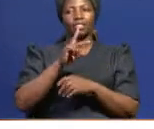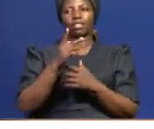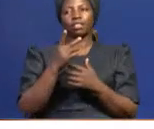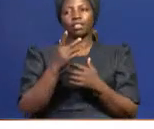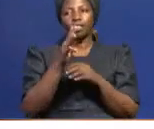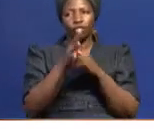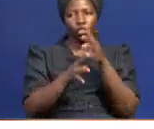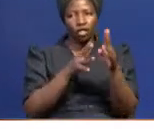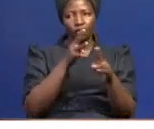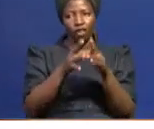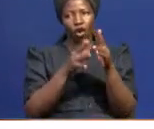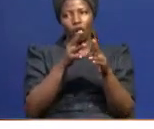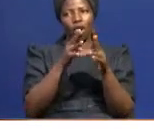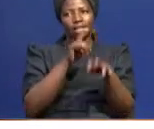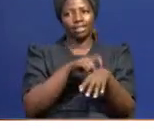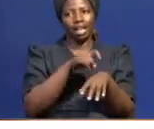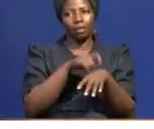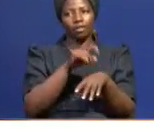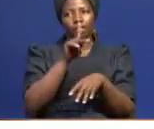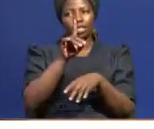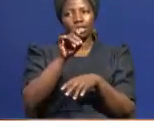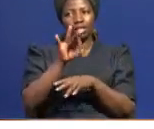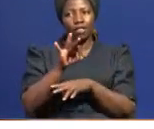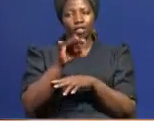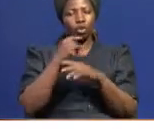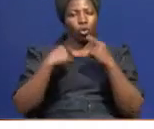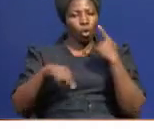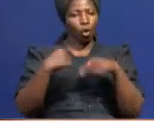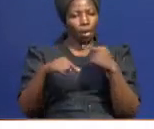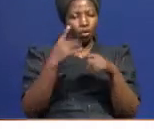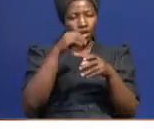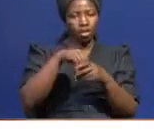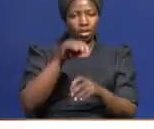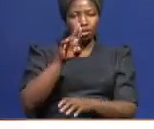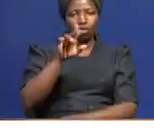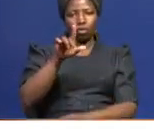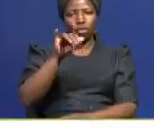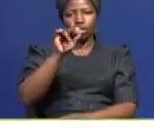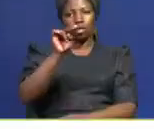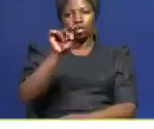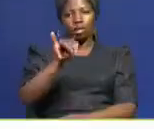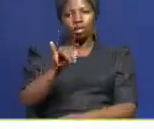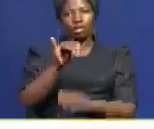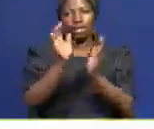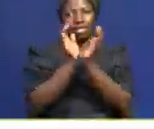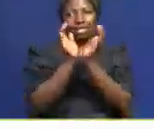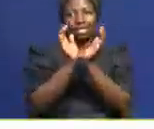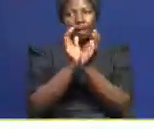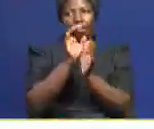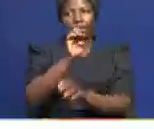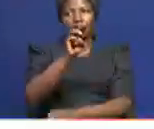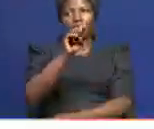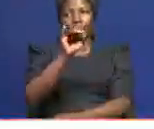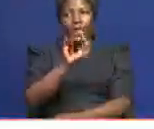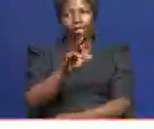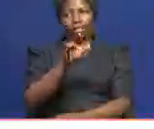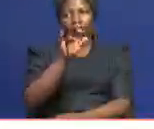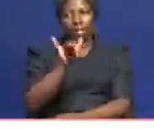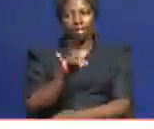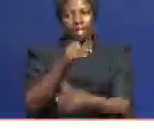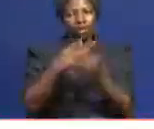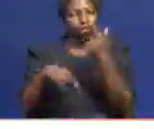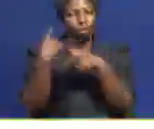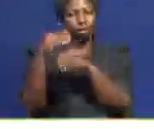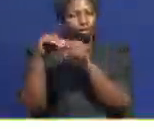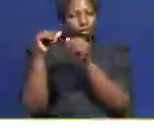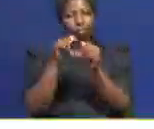ya mashindano ya riadha ya KDF uwanjani Ulinzi Complex. Emily Ngii aliweka muda wa dakika 48 na sekunde 40 na